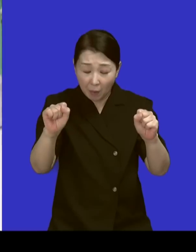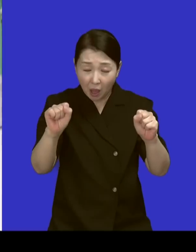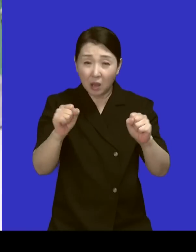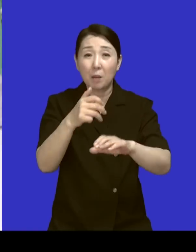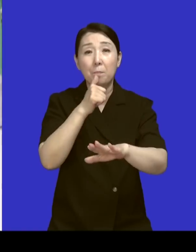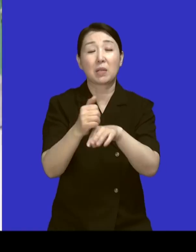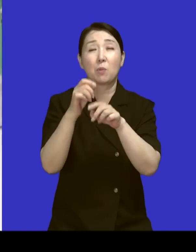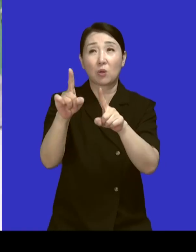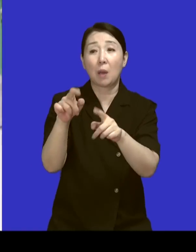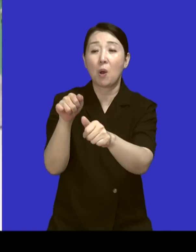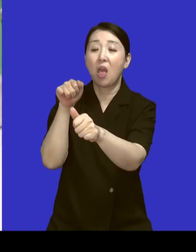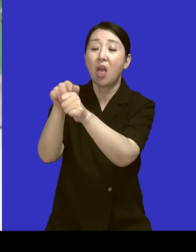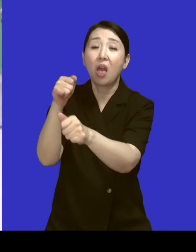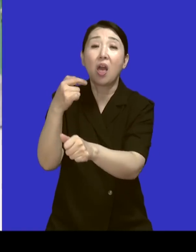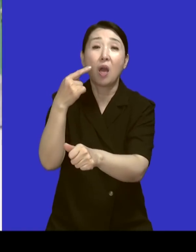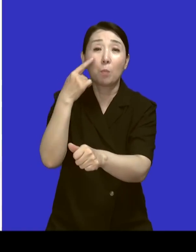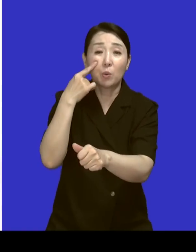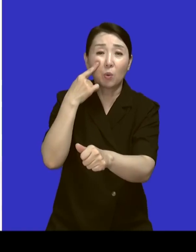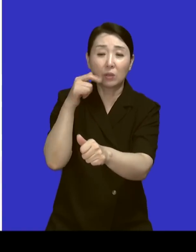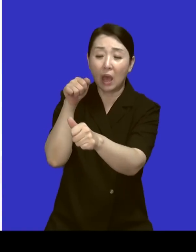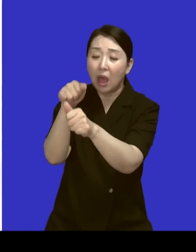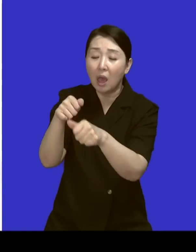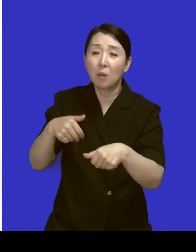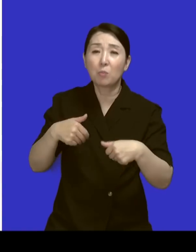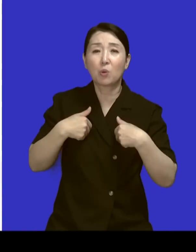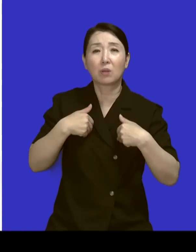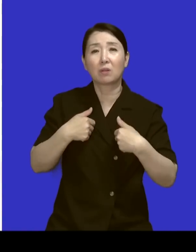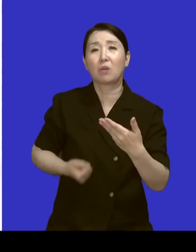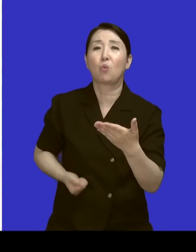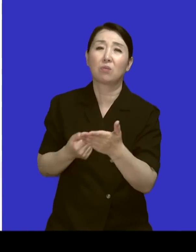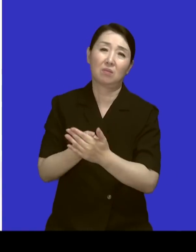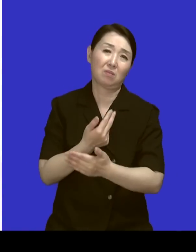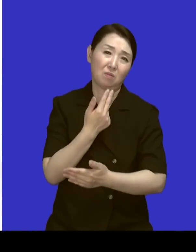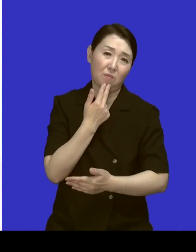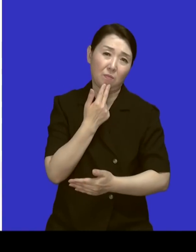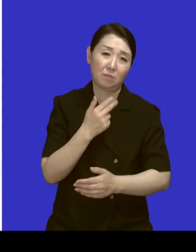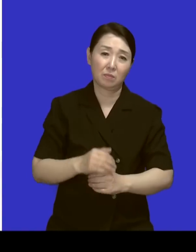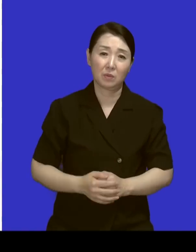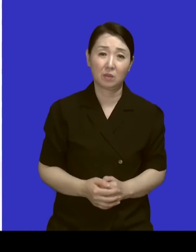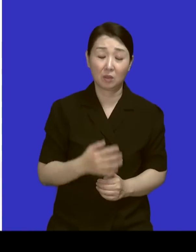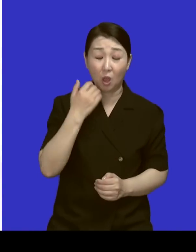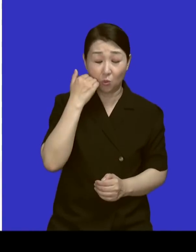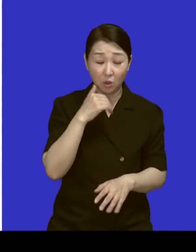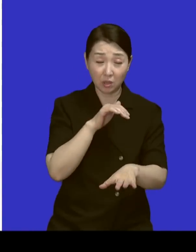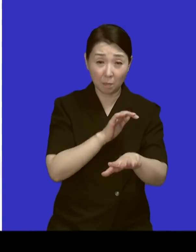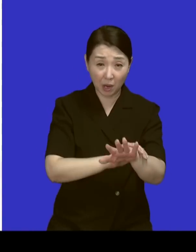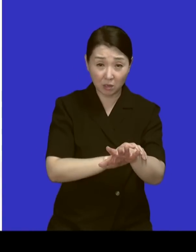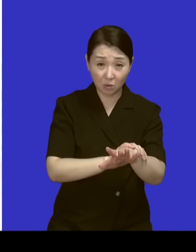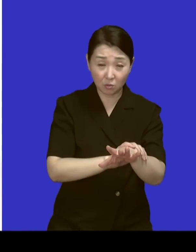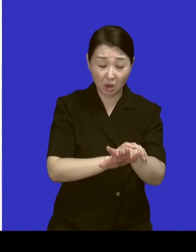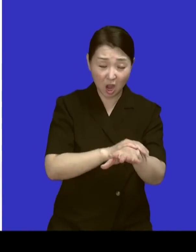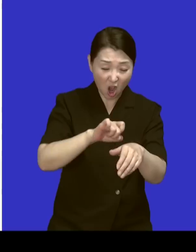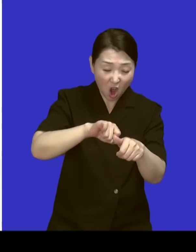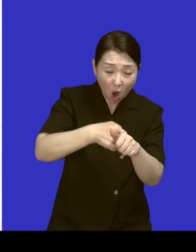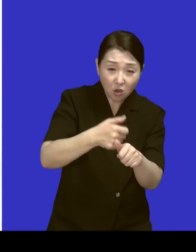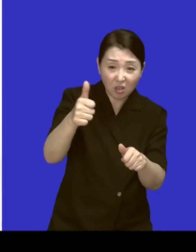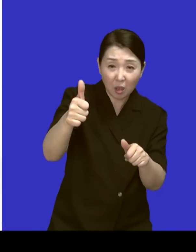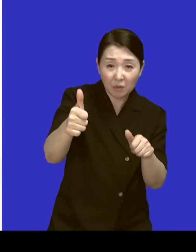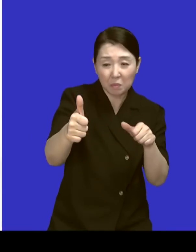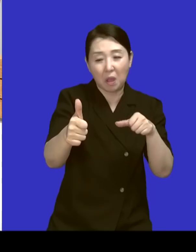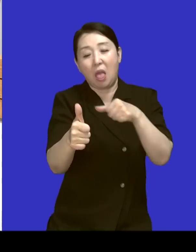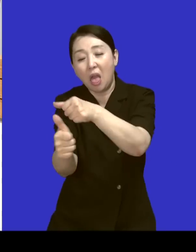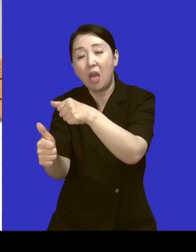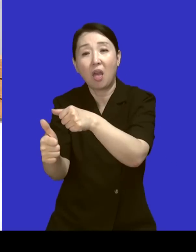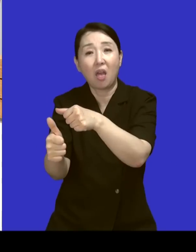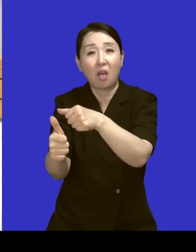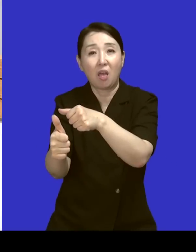쳐라. 네. 그때 쳤어야 되는데 그럴 용기도 없는 거예요. 아, 그럼요. 근데 어떤 아이가 제 팔을 잡고 강제로 그 아이한테